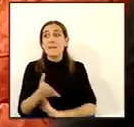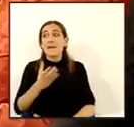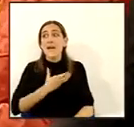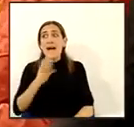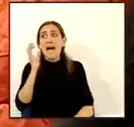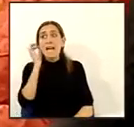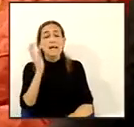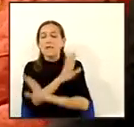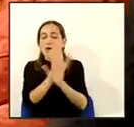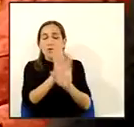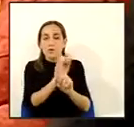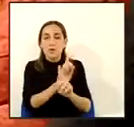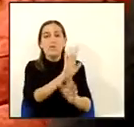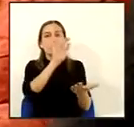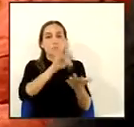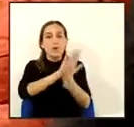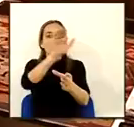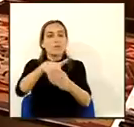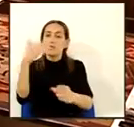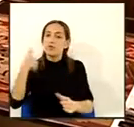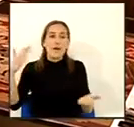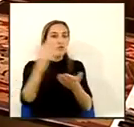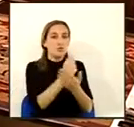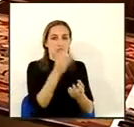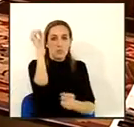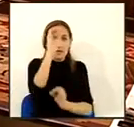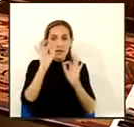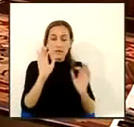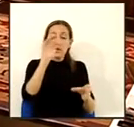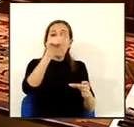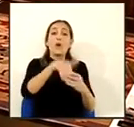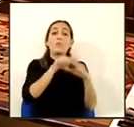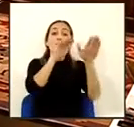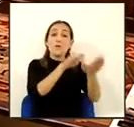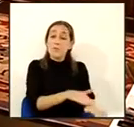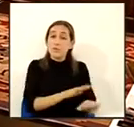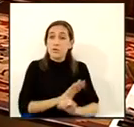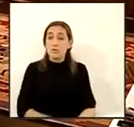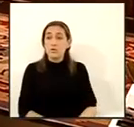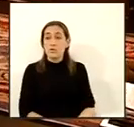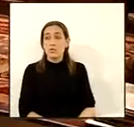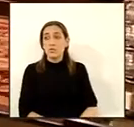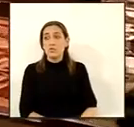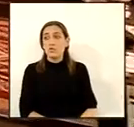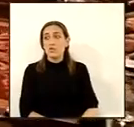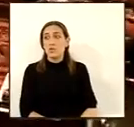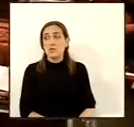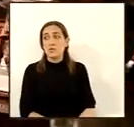així. Passem a votació i ja tothom ha exposat. Vots a favor d'aquesta moció?